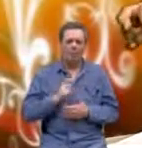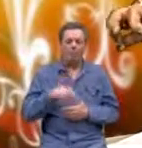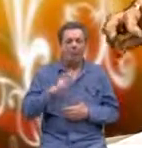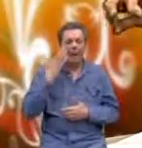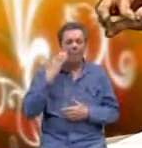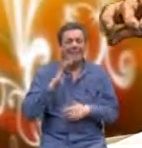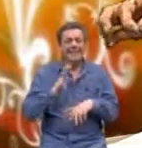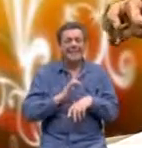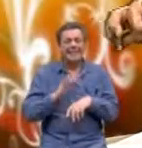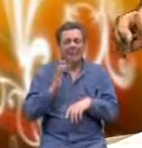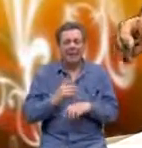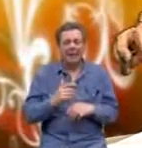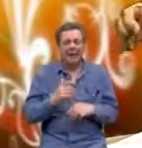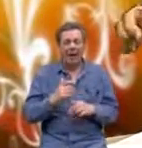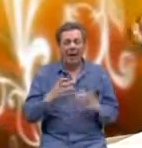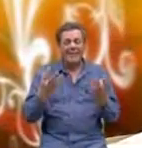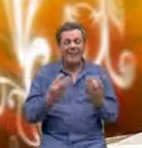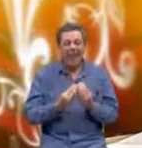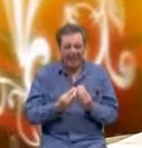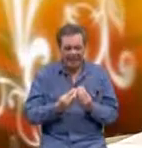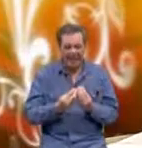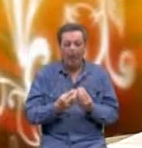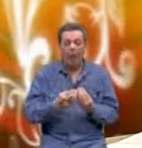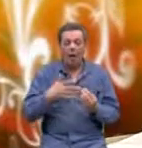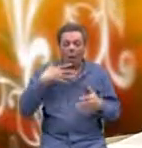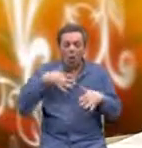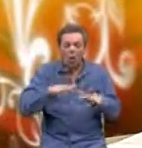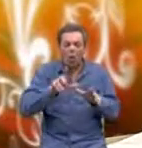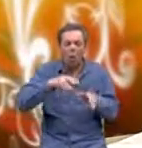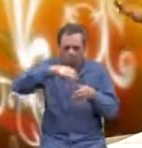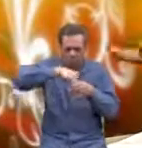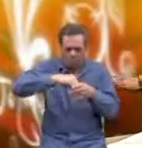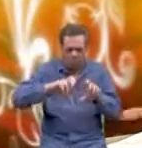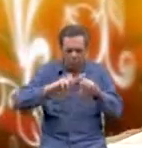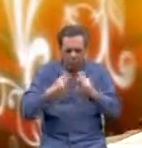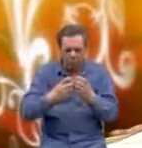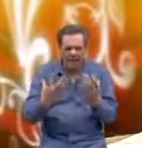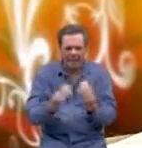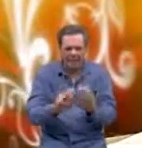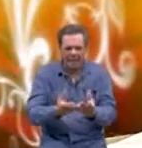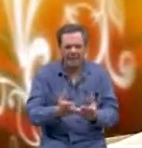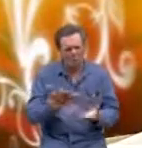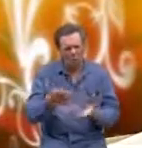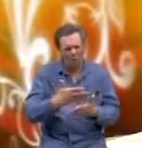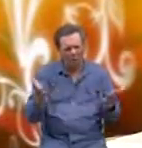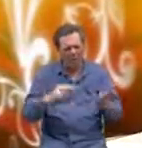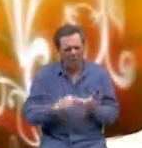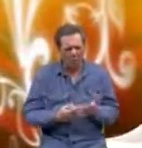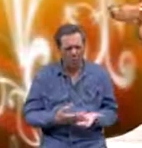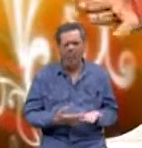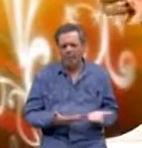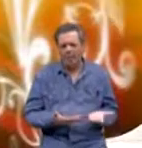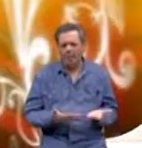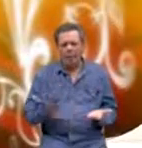biti senzibilizirana zajednica, ljudi u zajednici. Jer to je najveći problem, jel istina? Lako mi možemo nekog